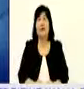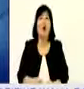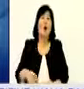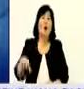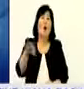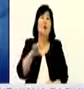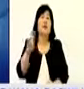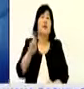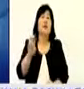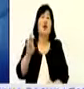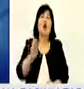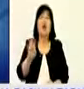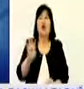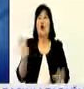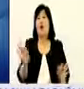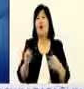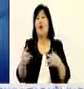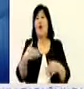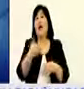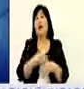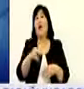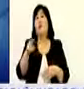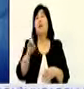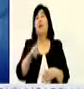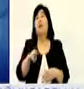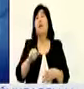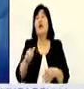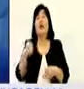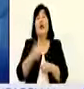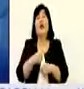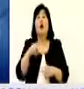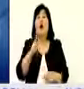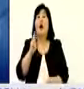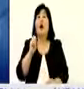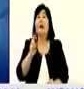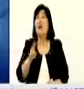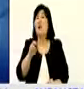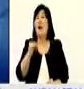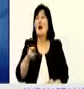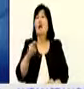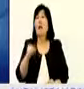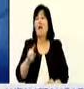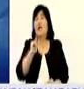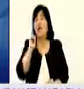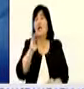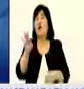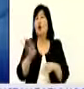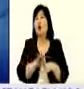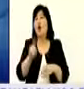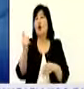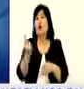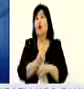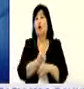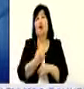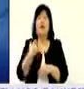Облыстық Нартай Бекежанов атындағы музыкалық драма театрында премьера. Мұхаметқали Хасеновтың «Пай-пай жас жұбайлар» аятты комедиясы тұңғыш рет сыр